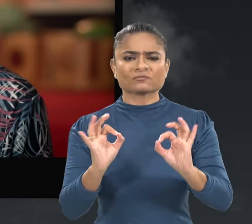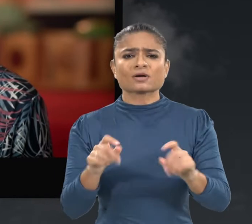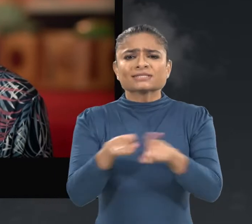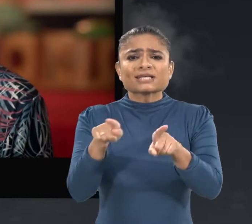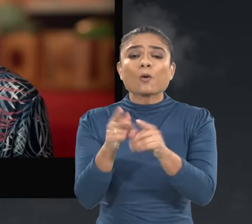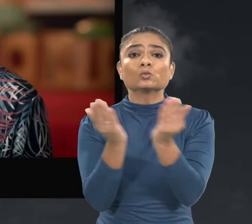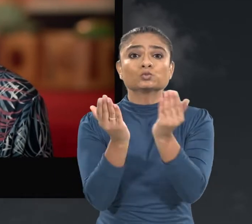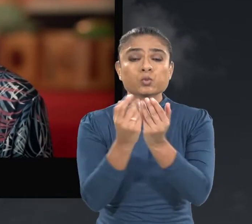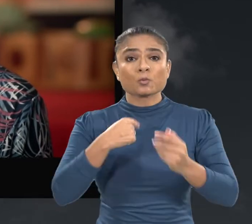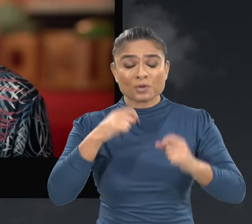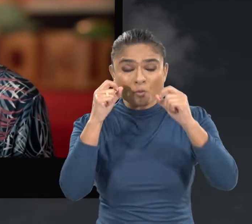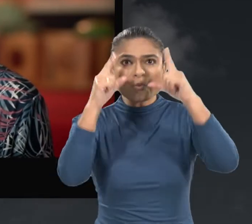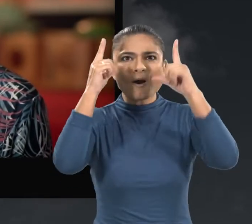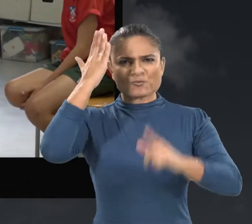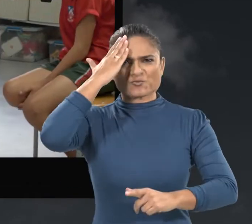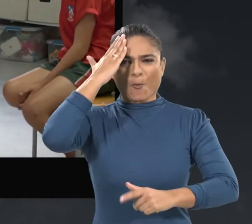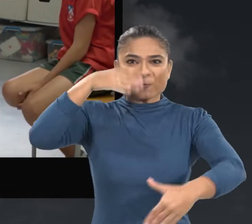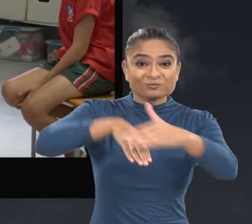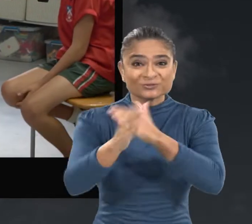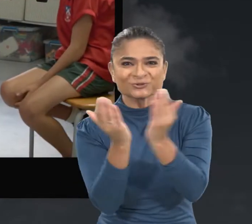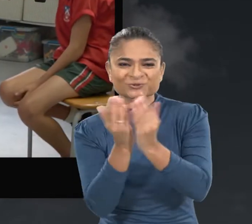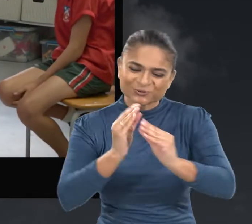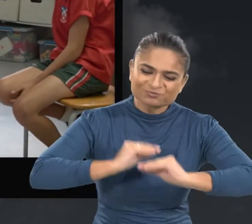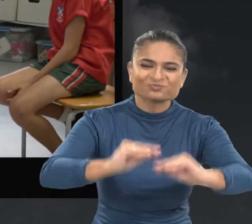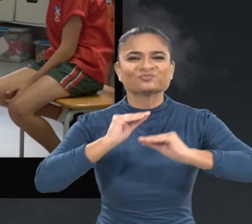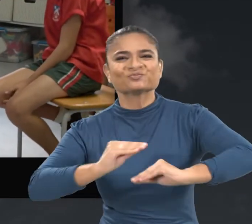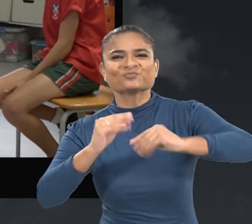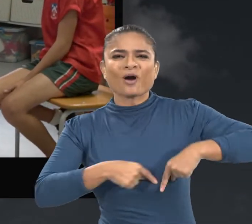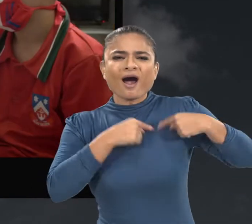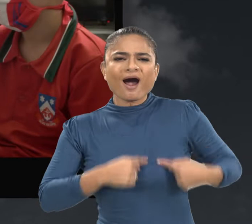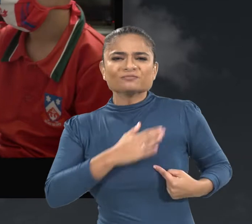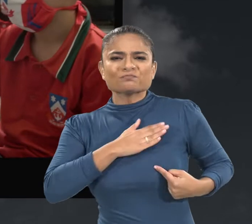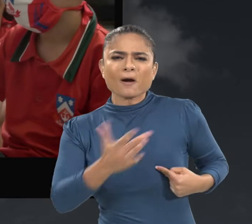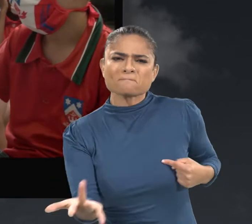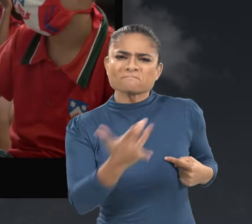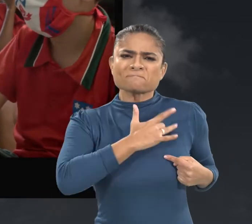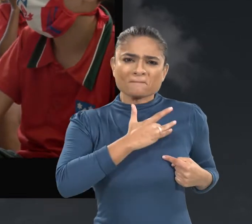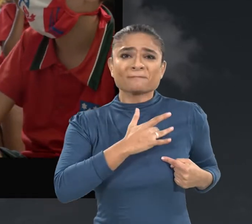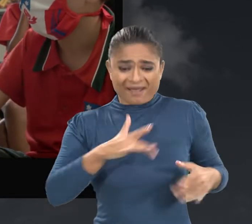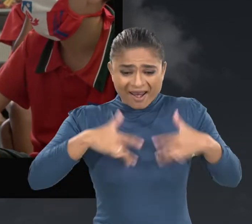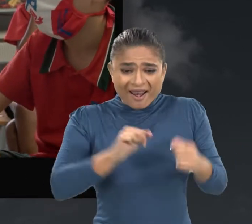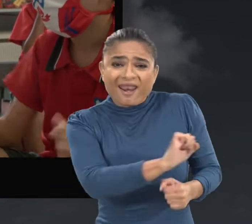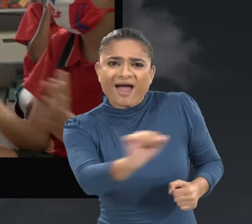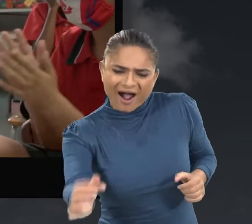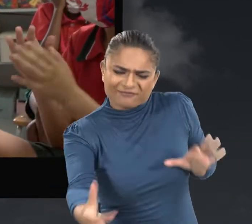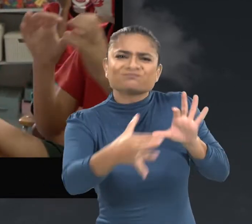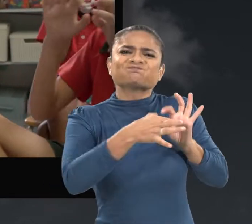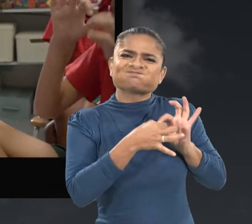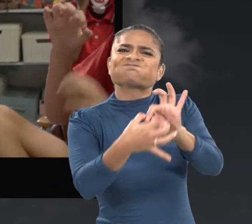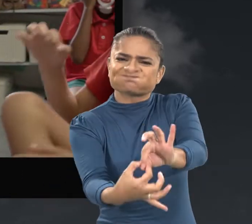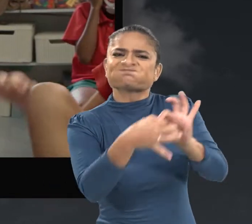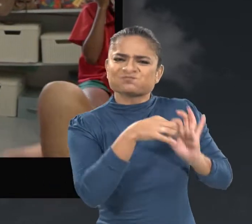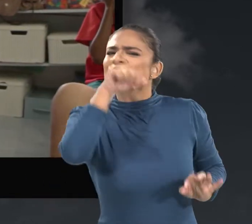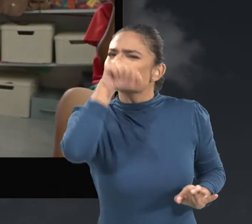en ek staan op vir my kleintjies by die skool. My kindertjies gee sin in my lewe en ek wil regtig vir hulle